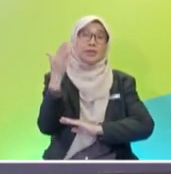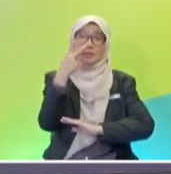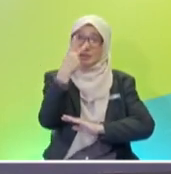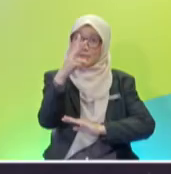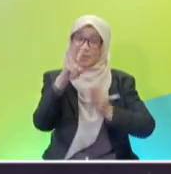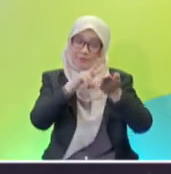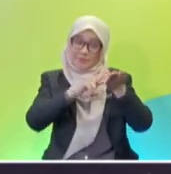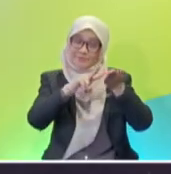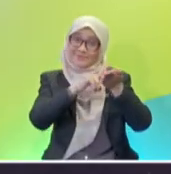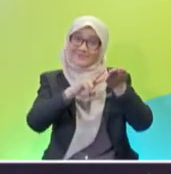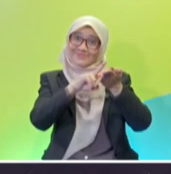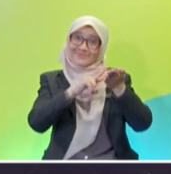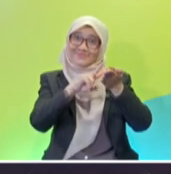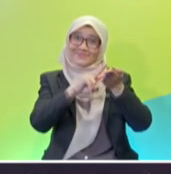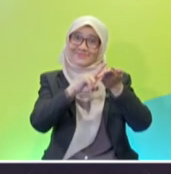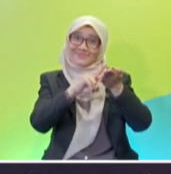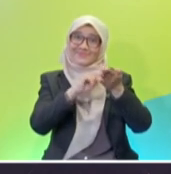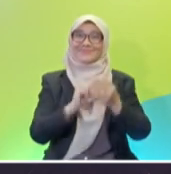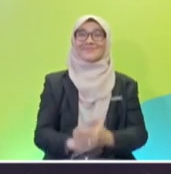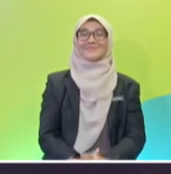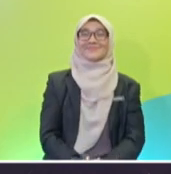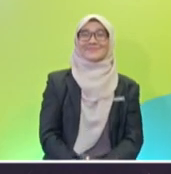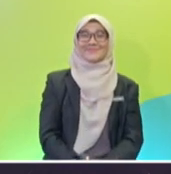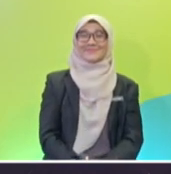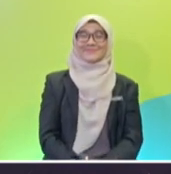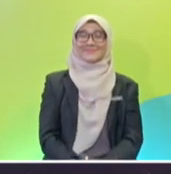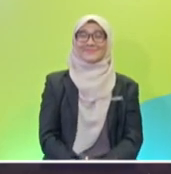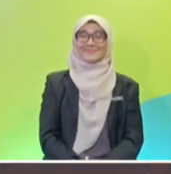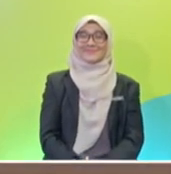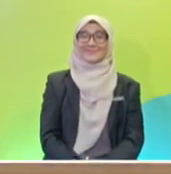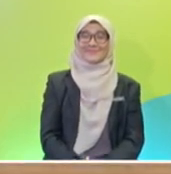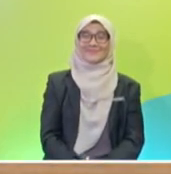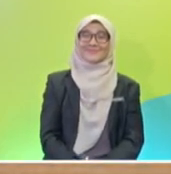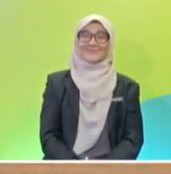video. Kita sama-sama tonton video ini. Okey.